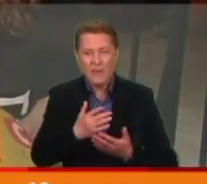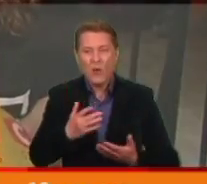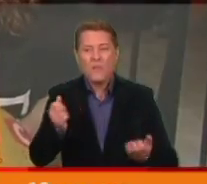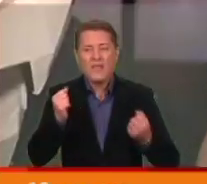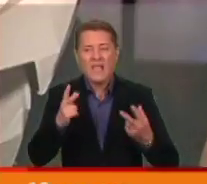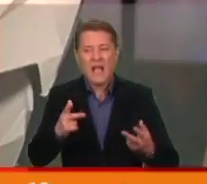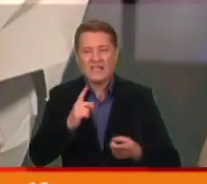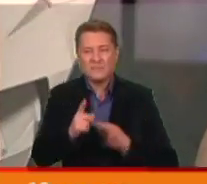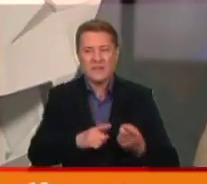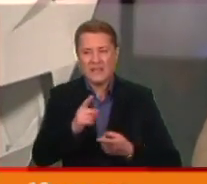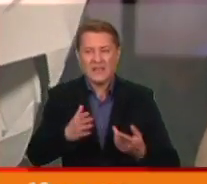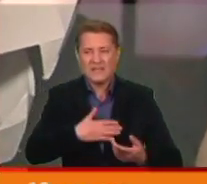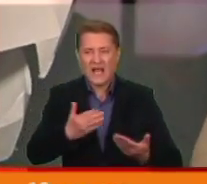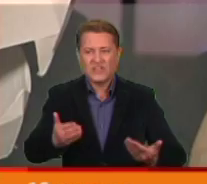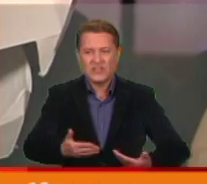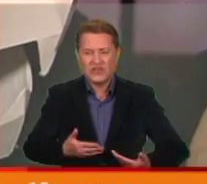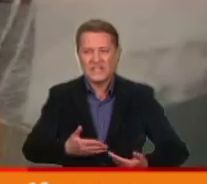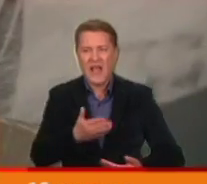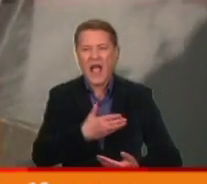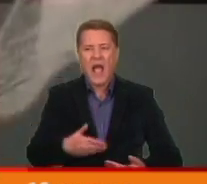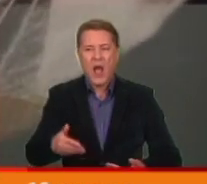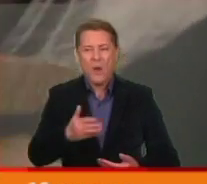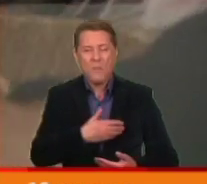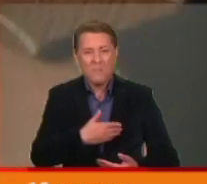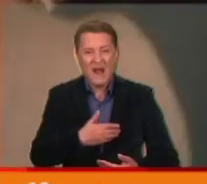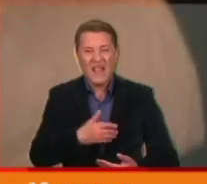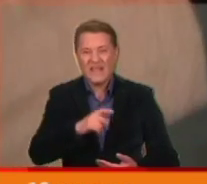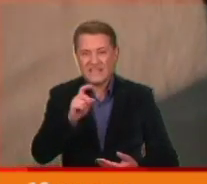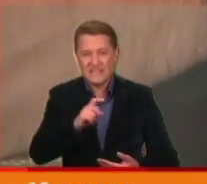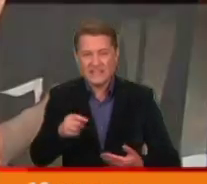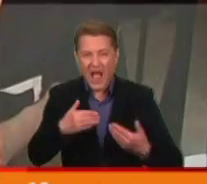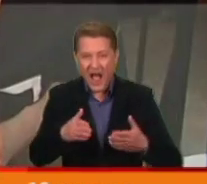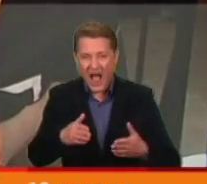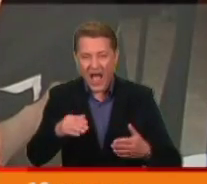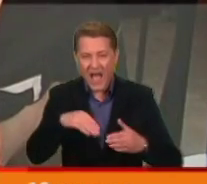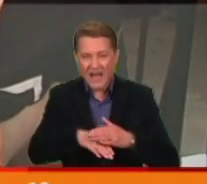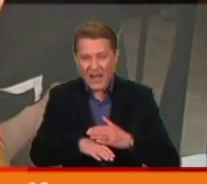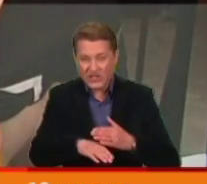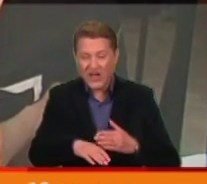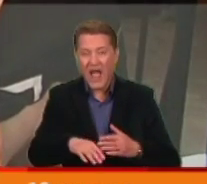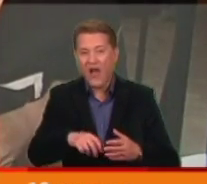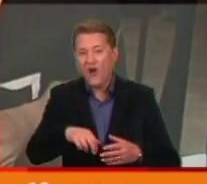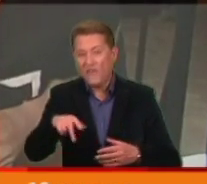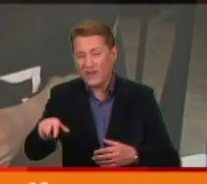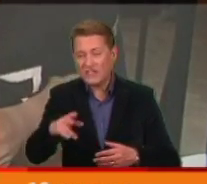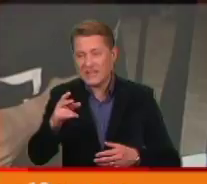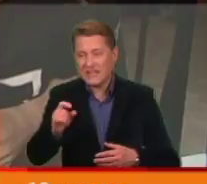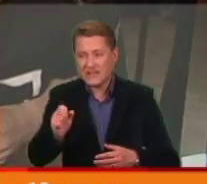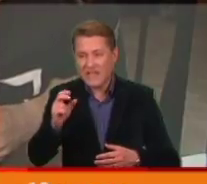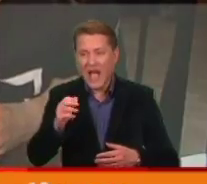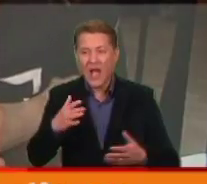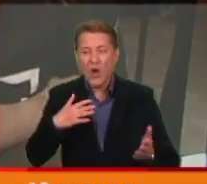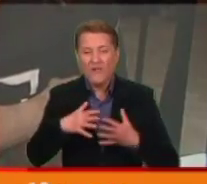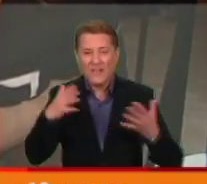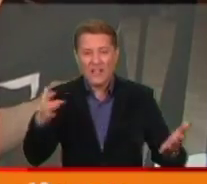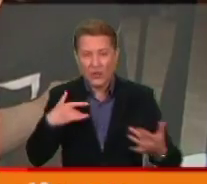наше життя? Ми з гаража переїхали на велику сцену. Коли ми йдемо двоє, звичайно, з ним